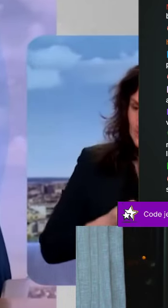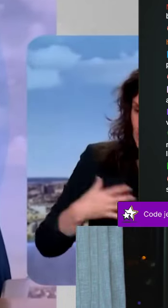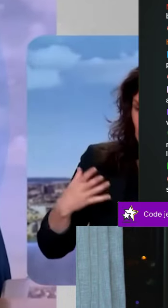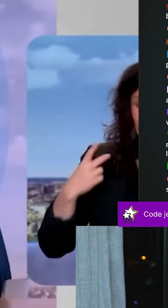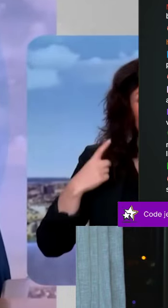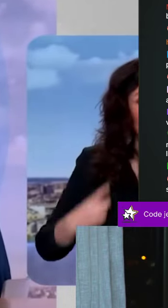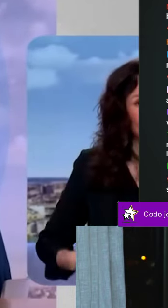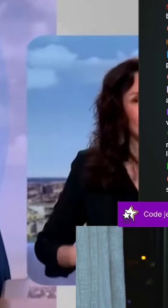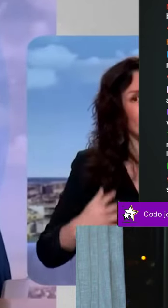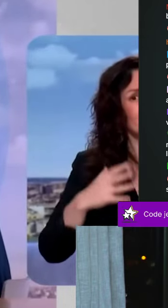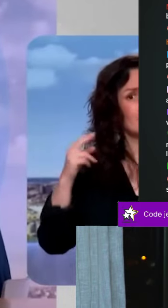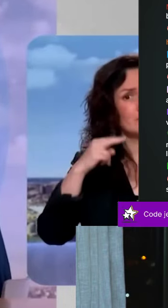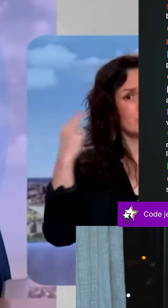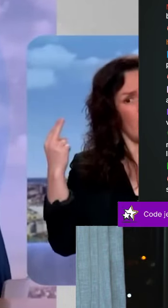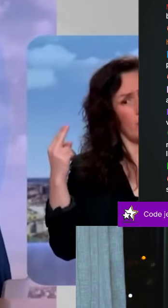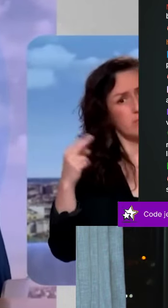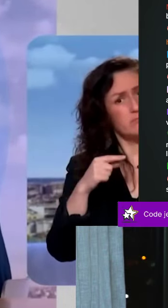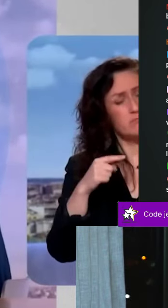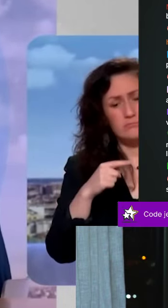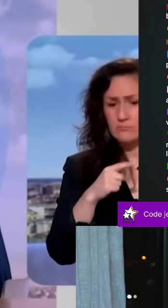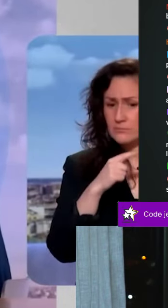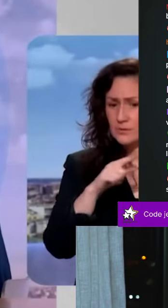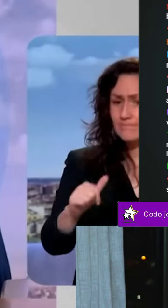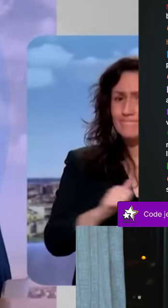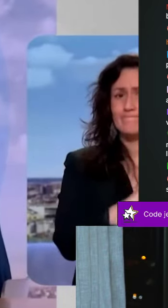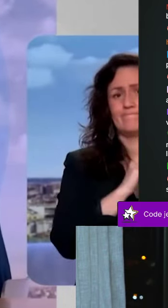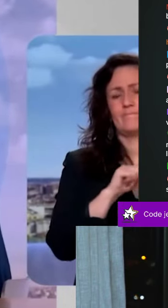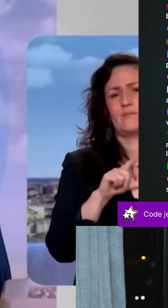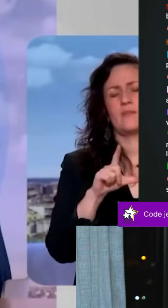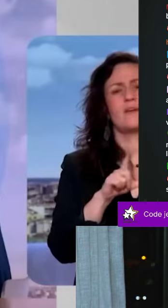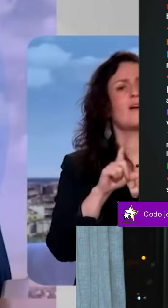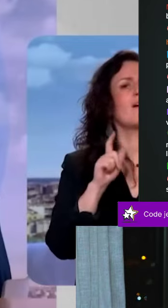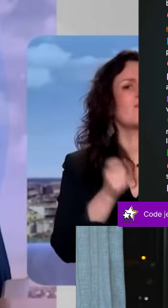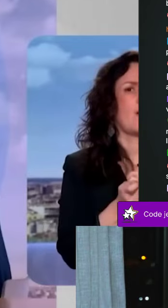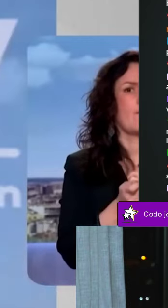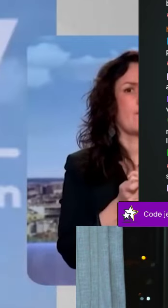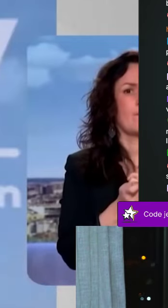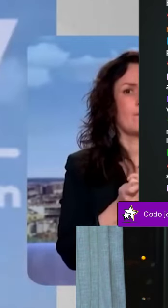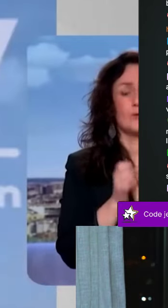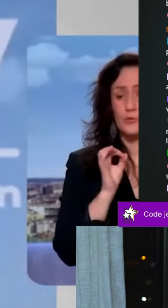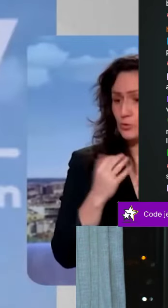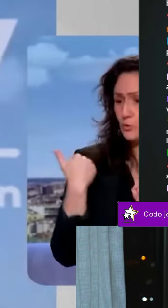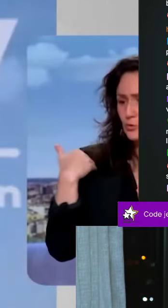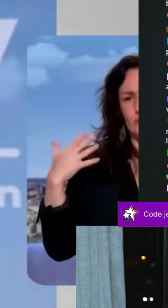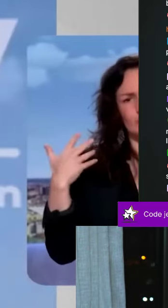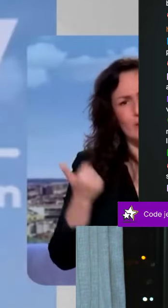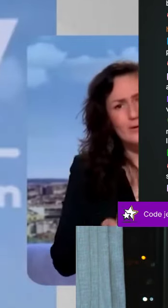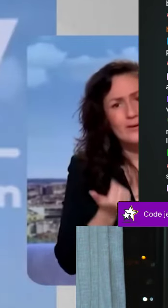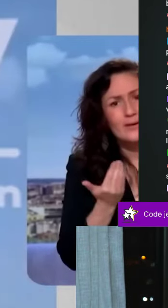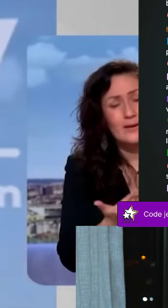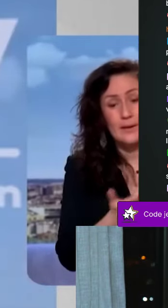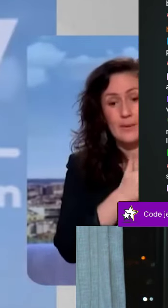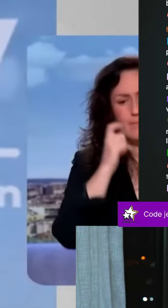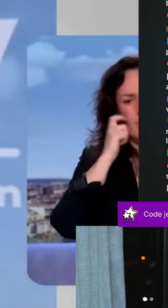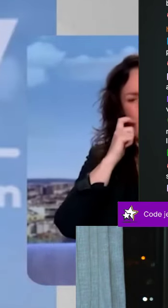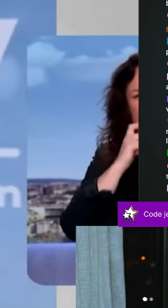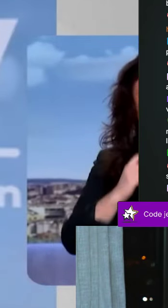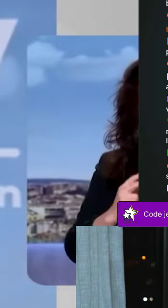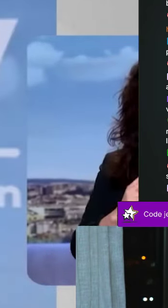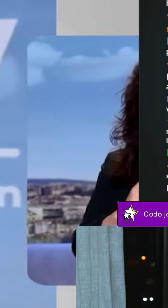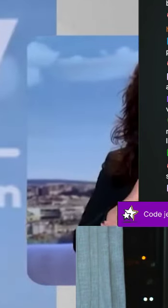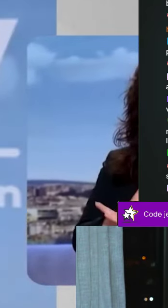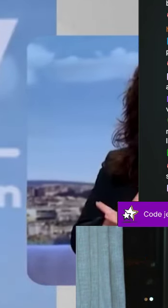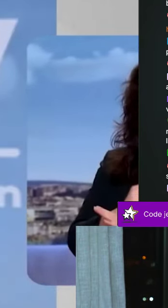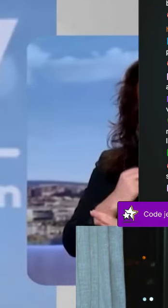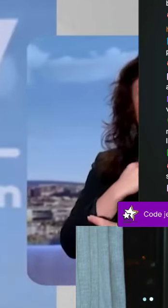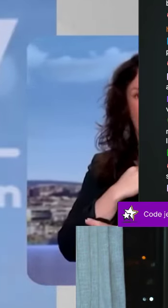cette réforme d'ailleurs il y a 10 jours dans notre niche parlementaire nous l'avions déposé et les macronistes ont bloquer l'Assemblée nationale pendant toute la journée